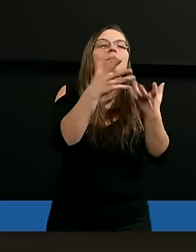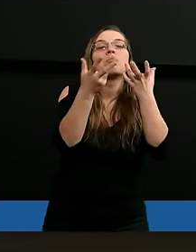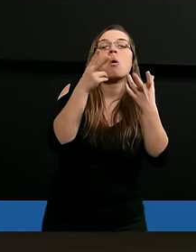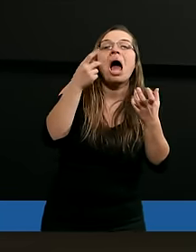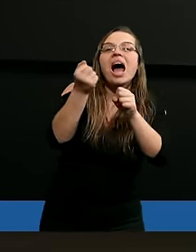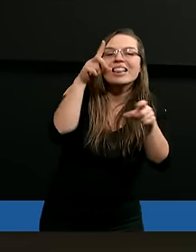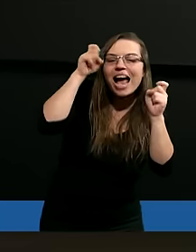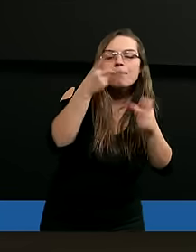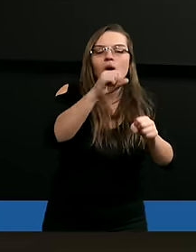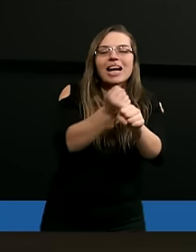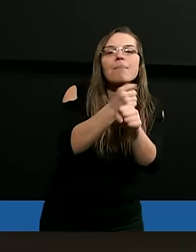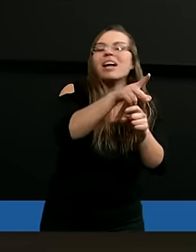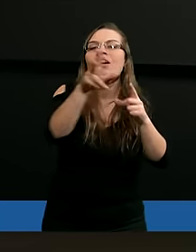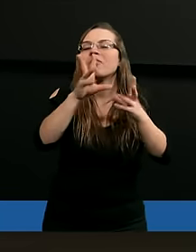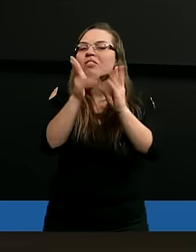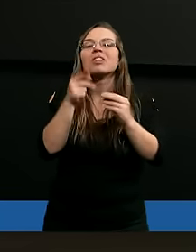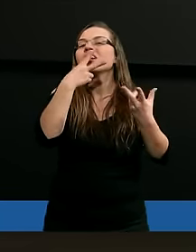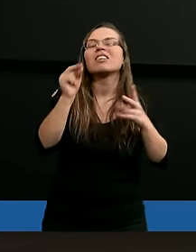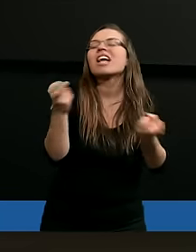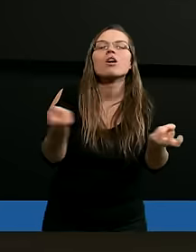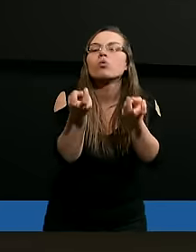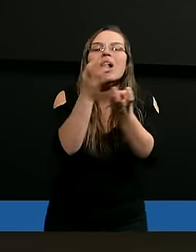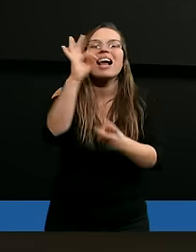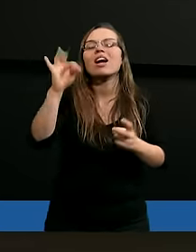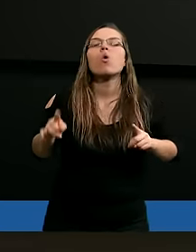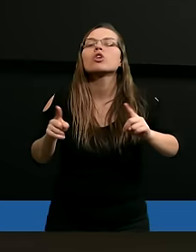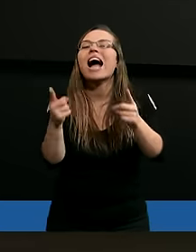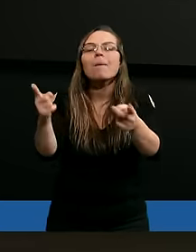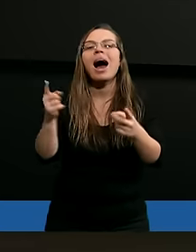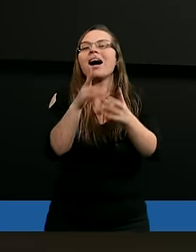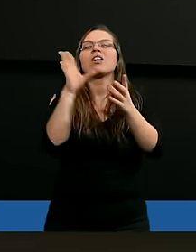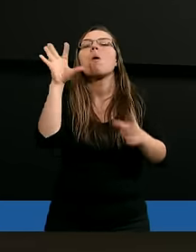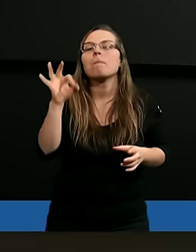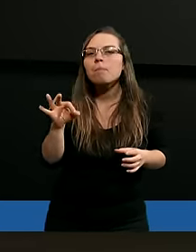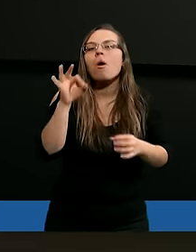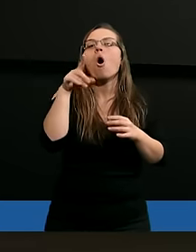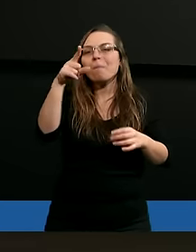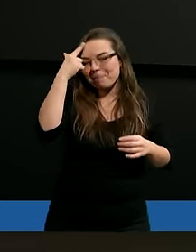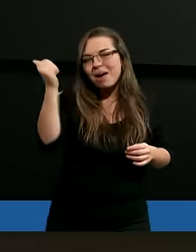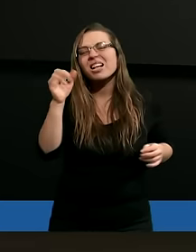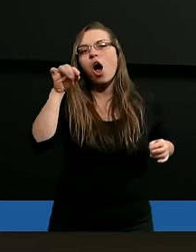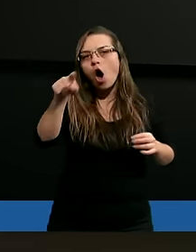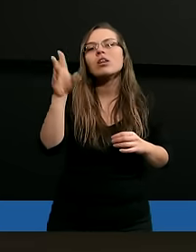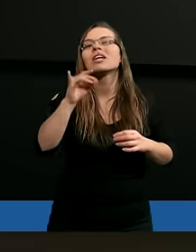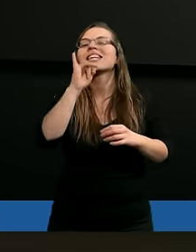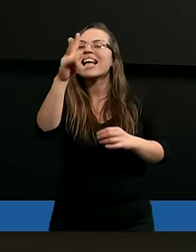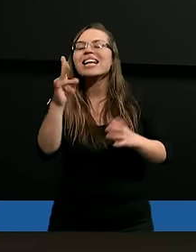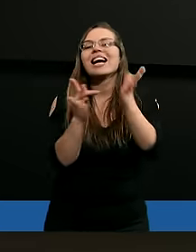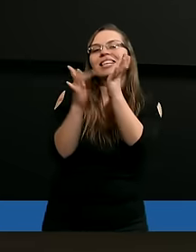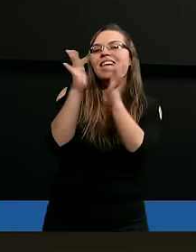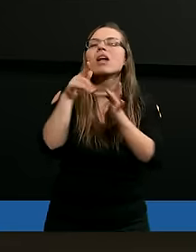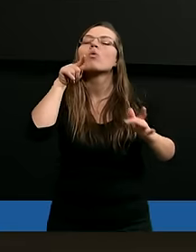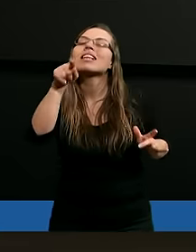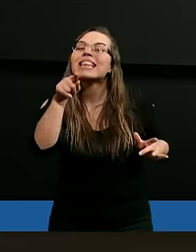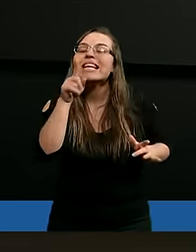każdym kamieniem, nie szukali Jego działania, bo pamiętajmy o tym, że to jednak Jezus jest